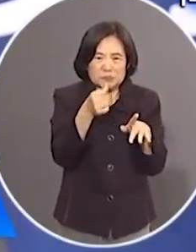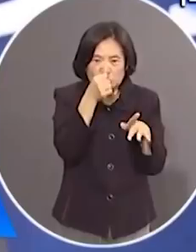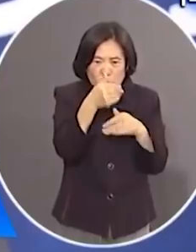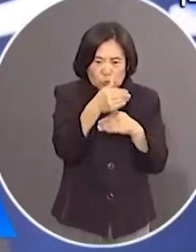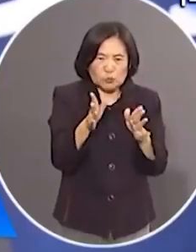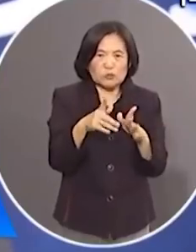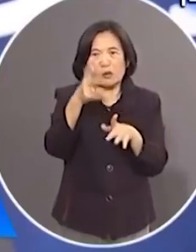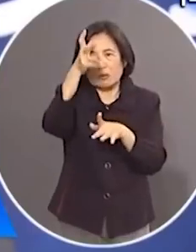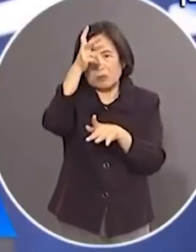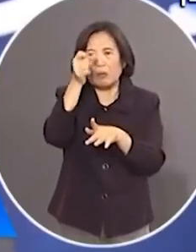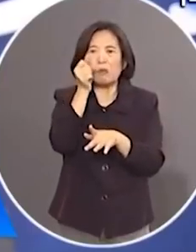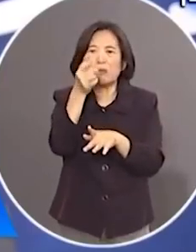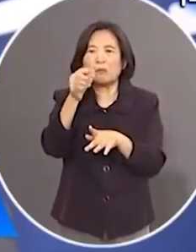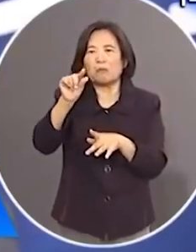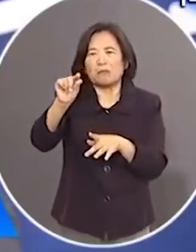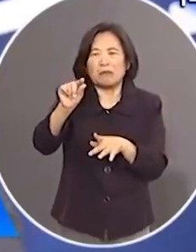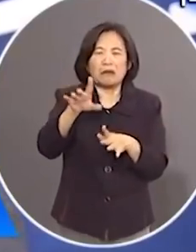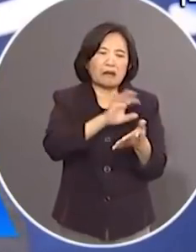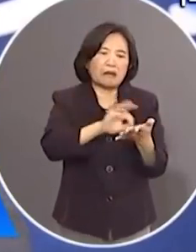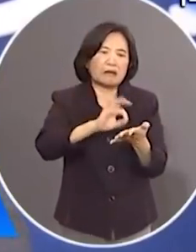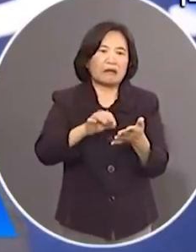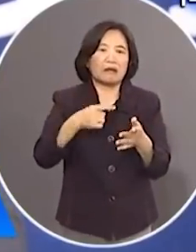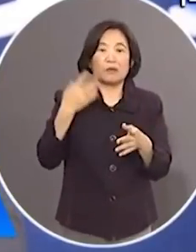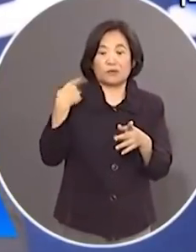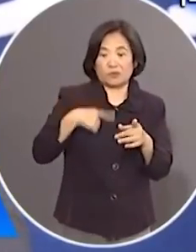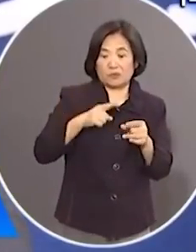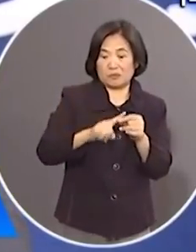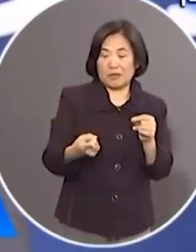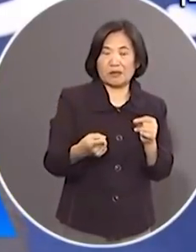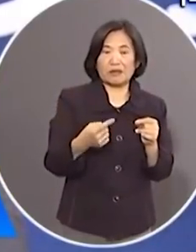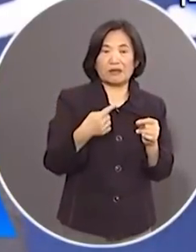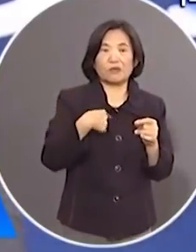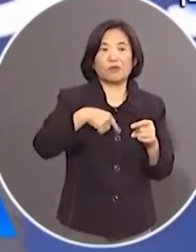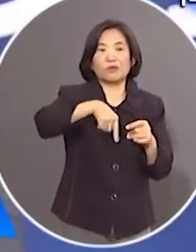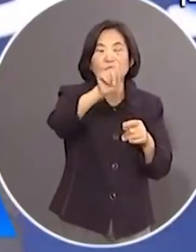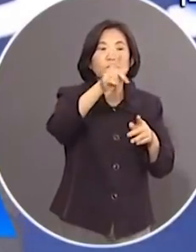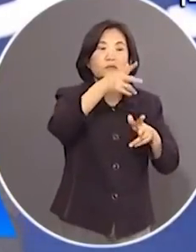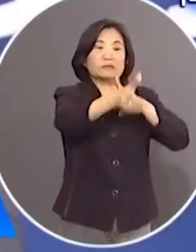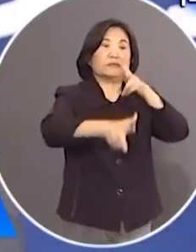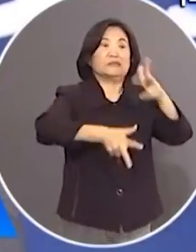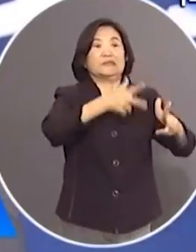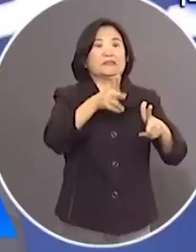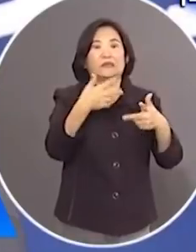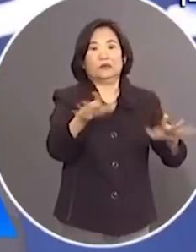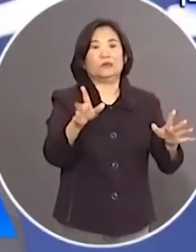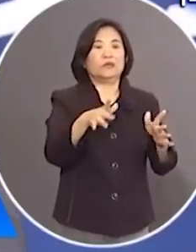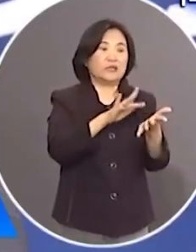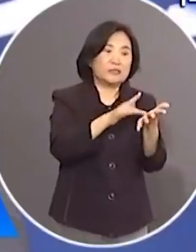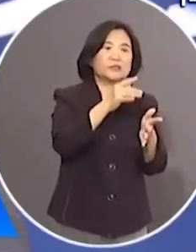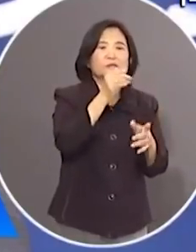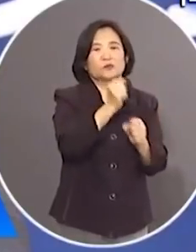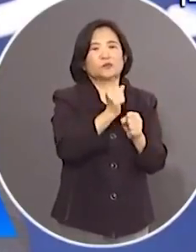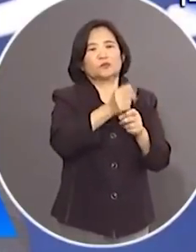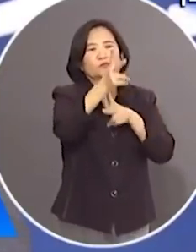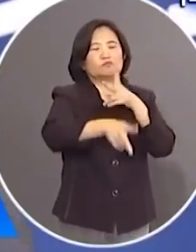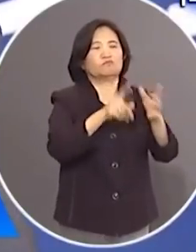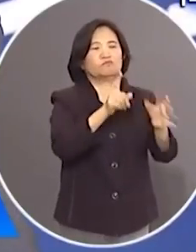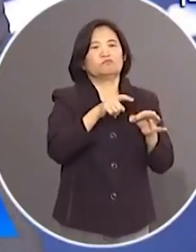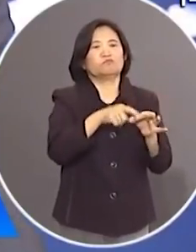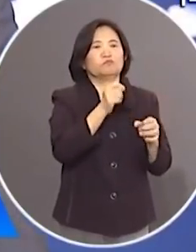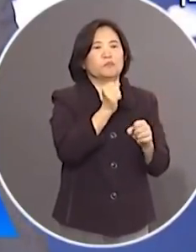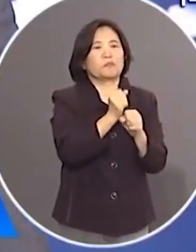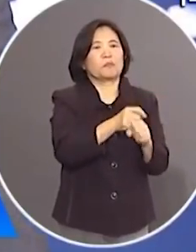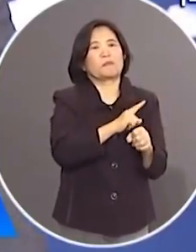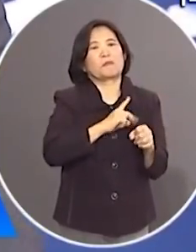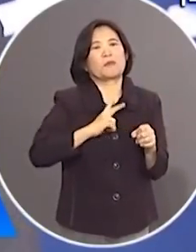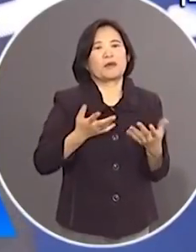警察薪水。我从初一开始就在橡胶厂、砂轮厂、药厂打工，赚学费，